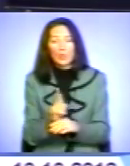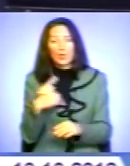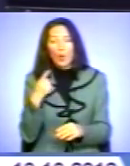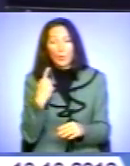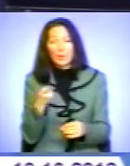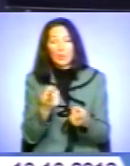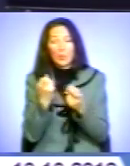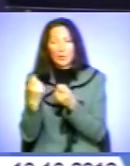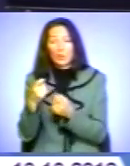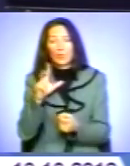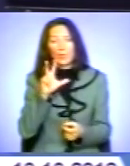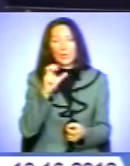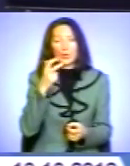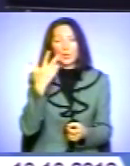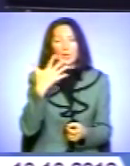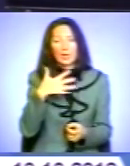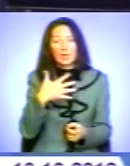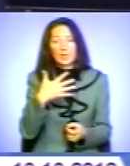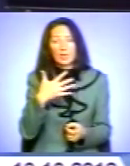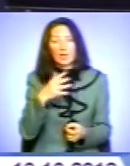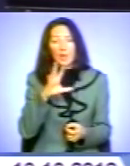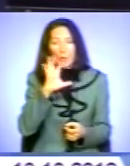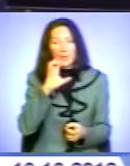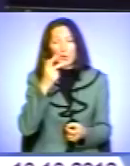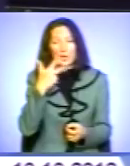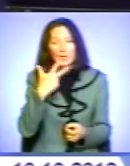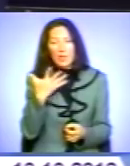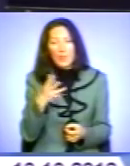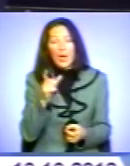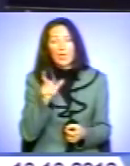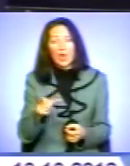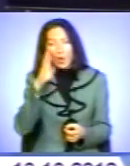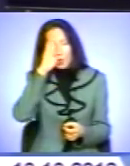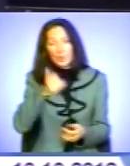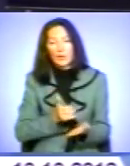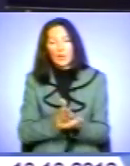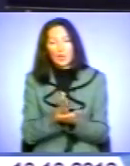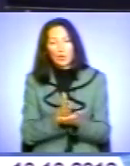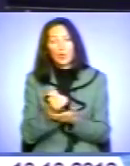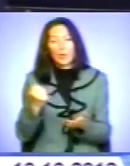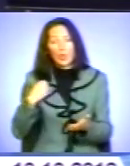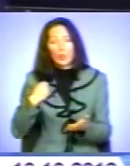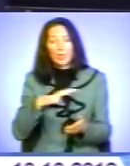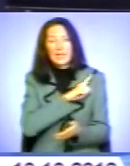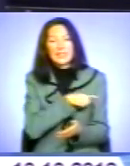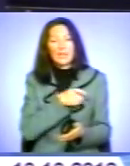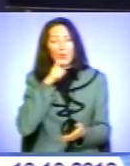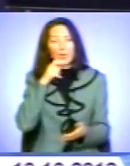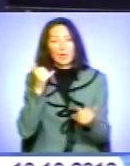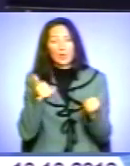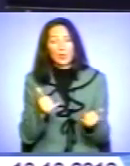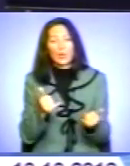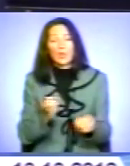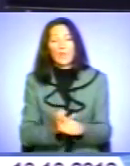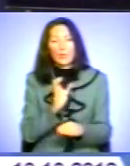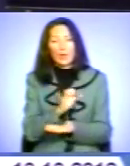призвуть 535 новобранців для служби у Збройних силах України. Сьогодні 77 юнаків відправили до аеромобільних